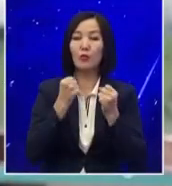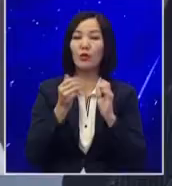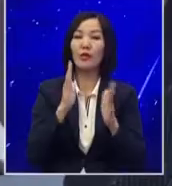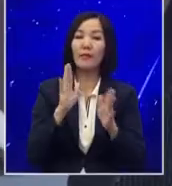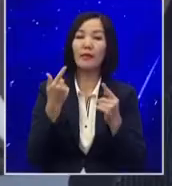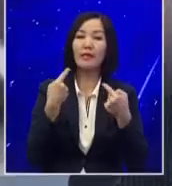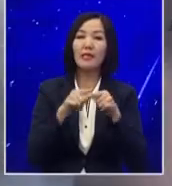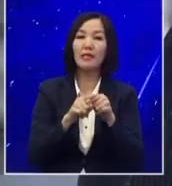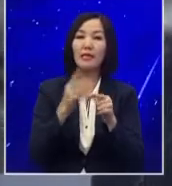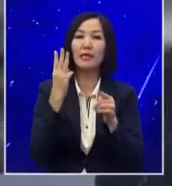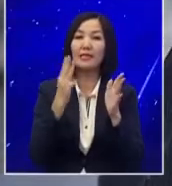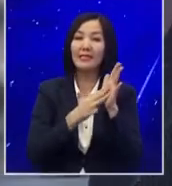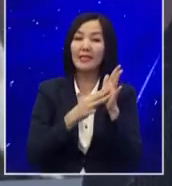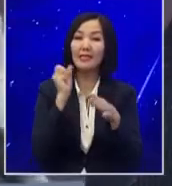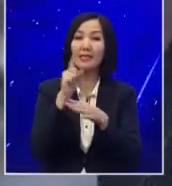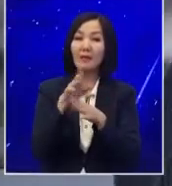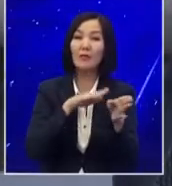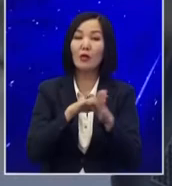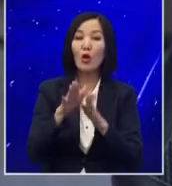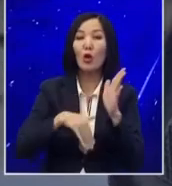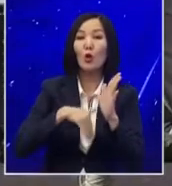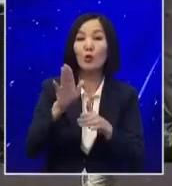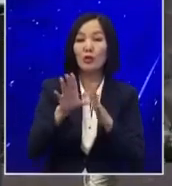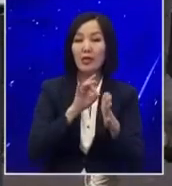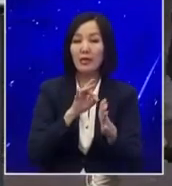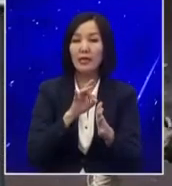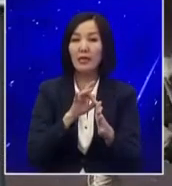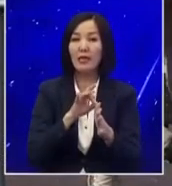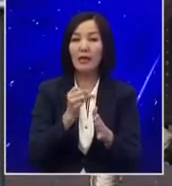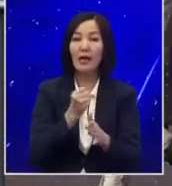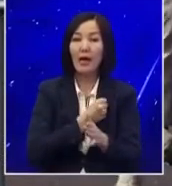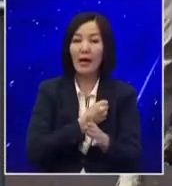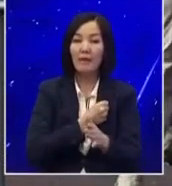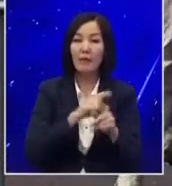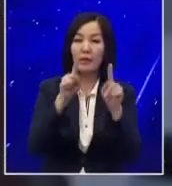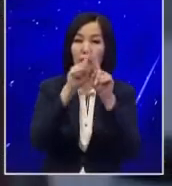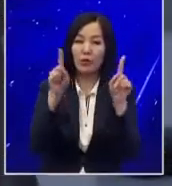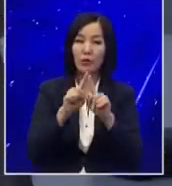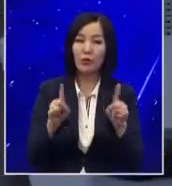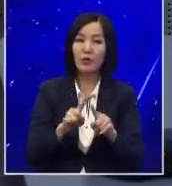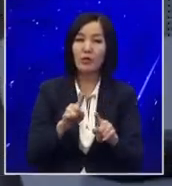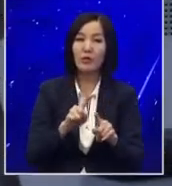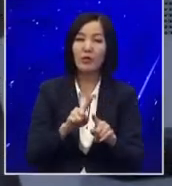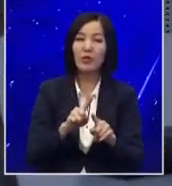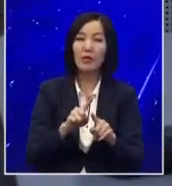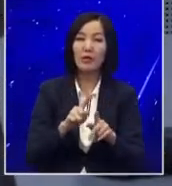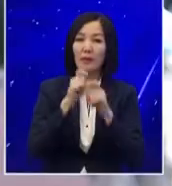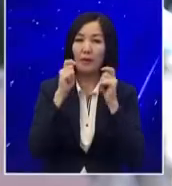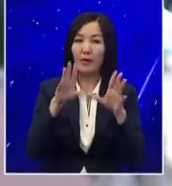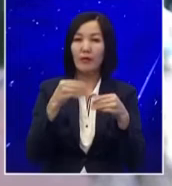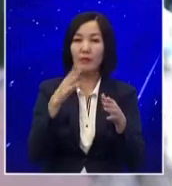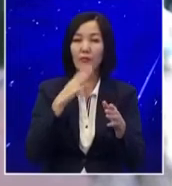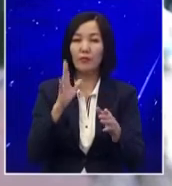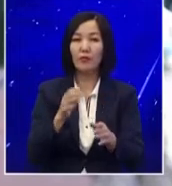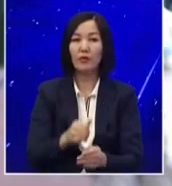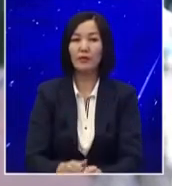бойынша 8 кезеңнен өтеді. Үздіктері анықталады. Айбын жұлдызы, айбын дарыны сынды марапатқа ие болады. Қазіргі